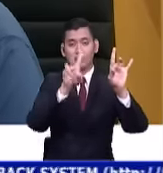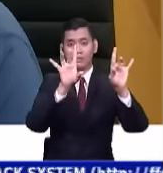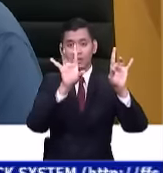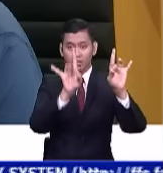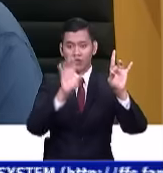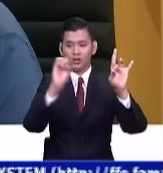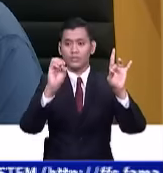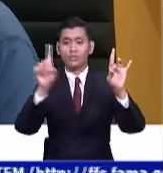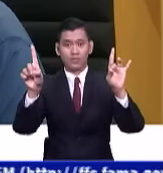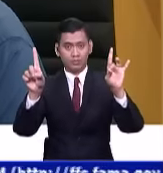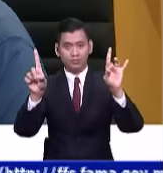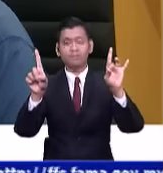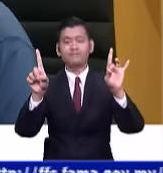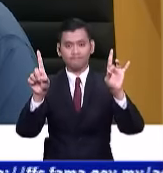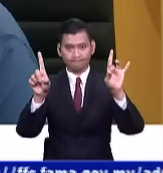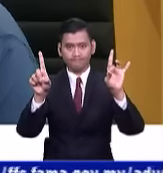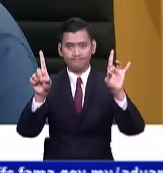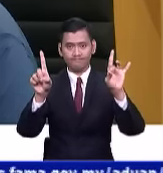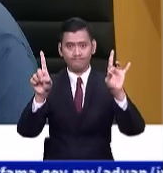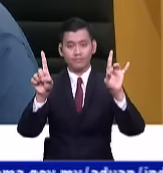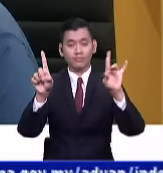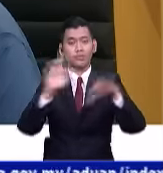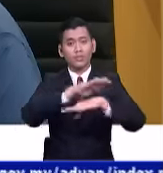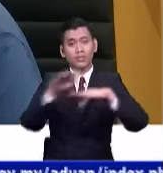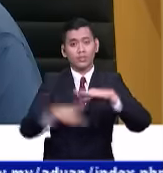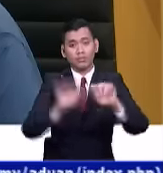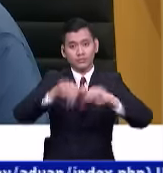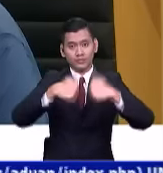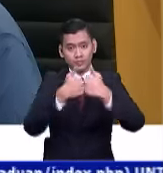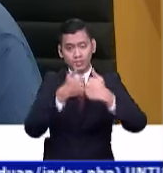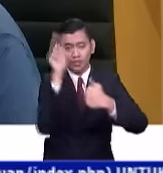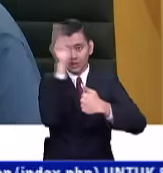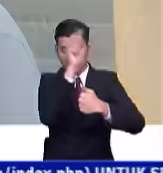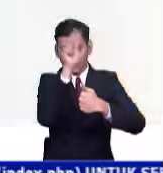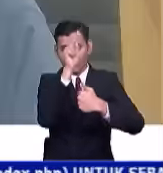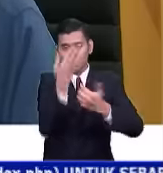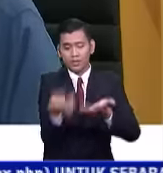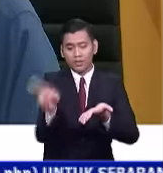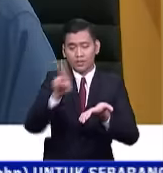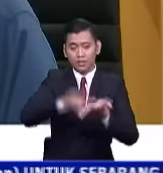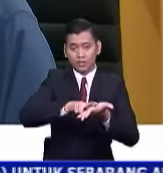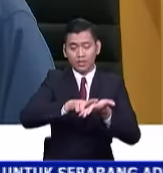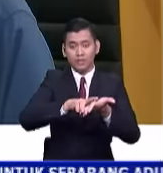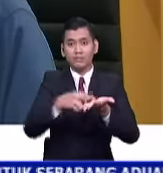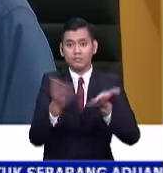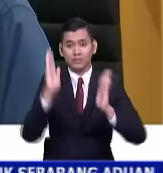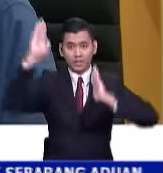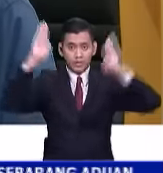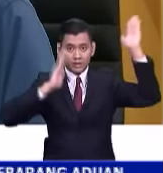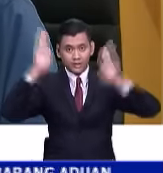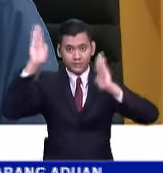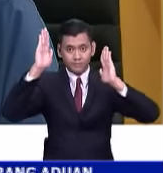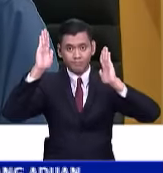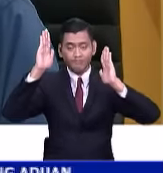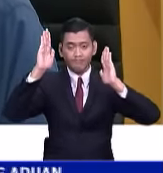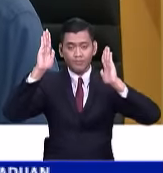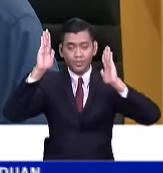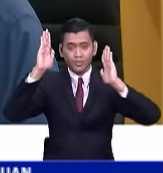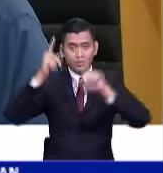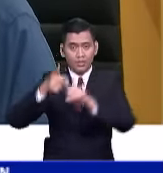8,801. Ini di bawah agensi Jabatan Pendaftaran Negara dan melalui Jabatan Immigration